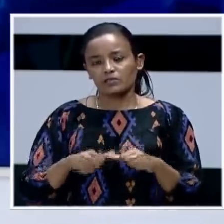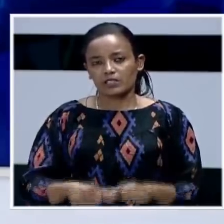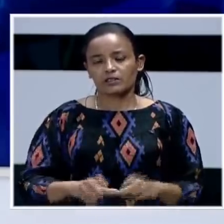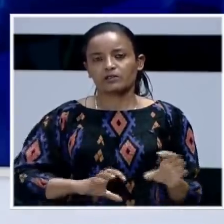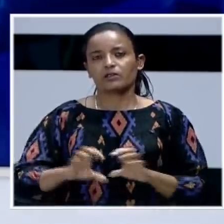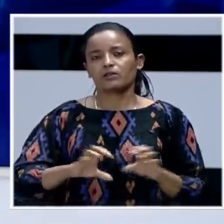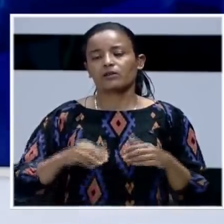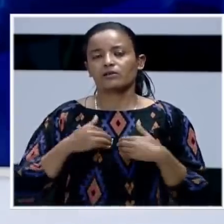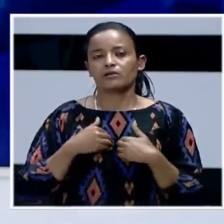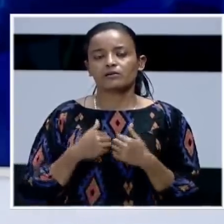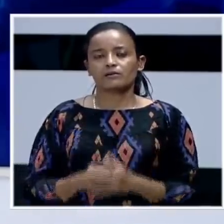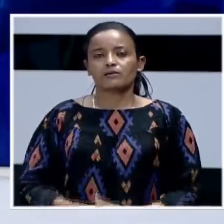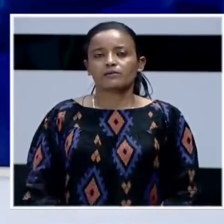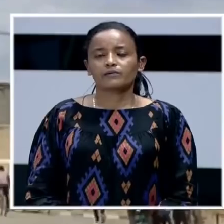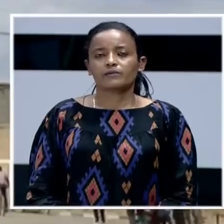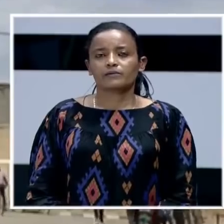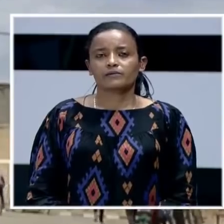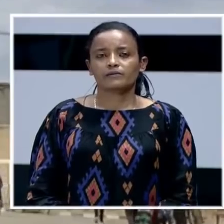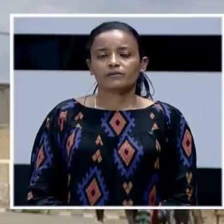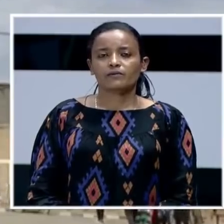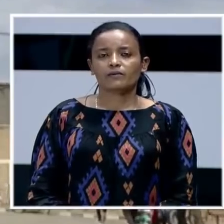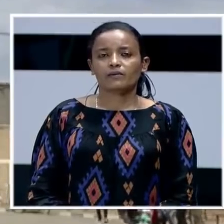تگرلو کم سعی کاریم.